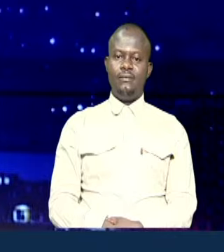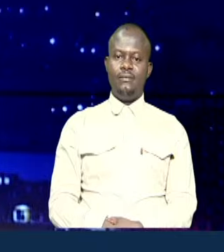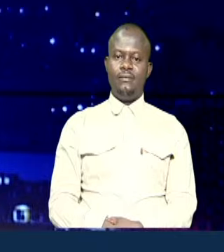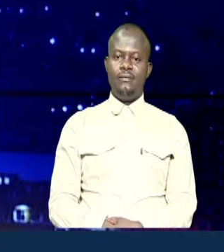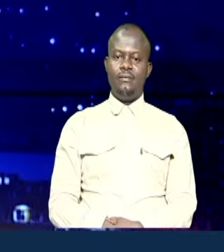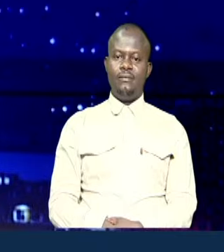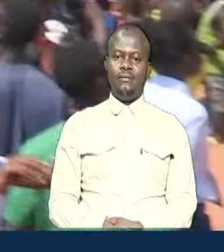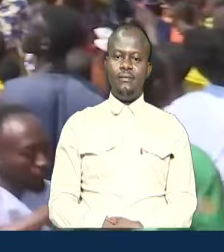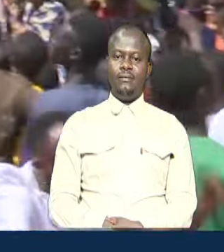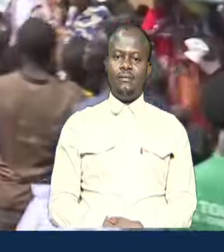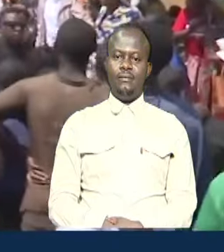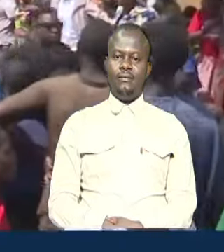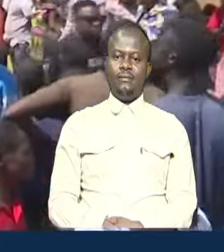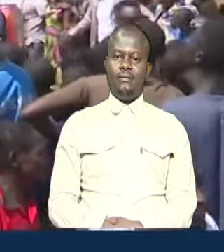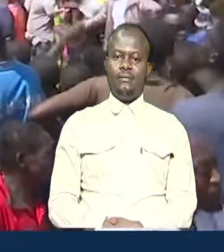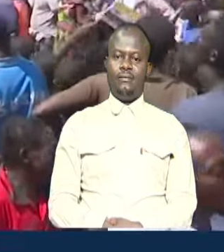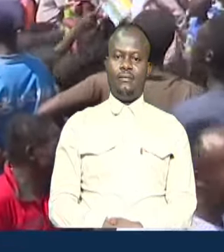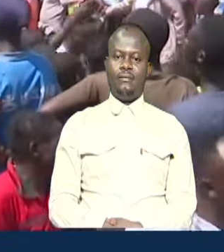Mushimire